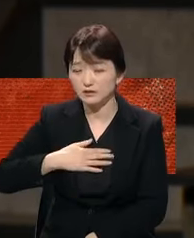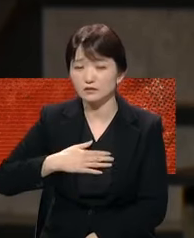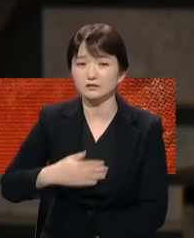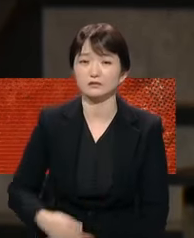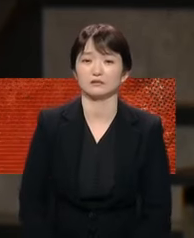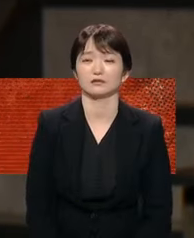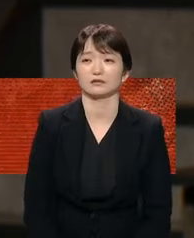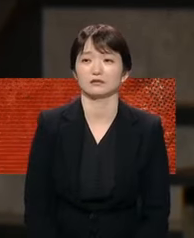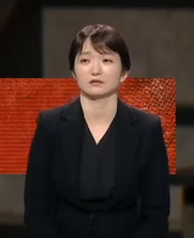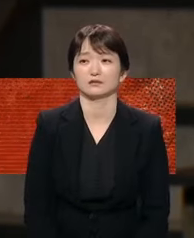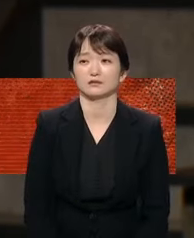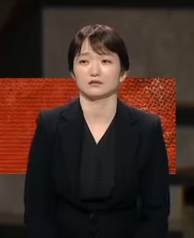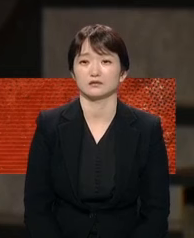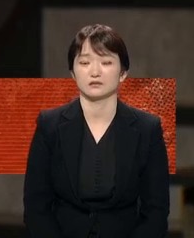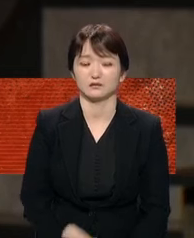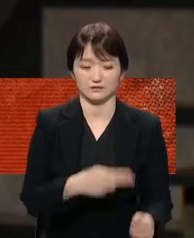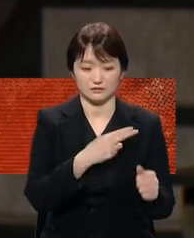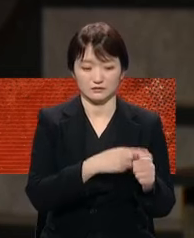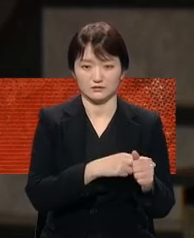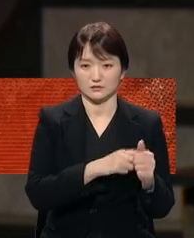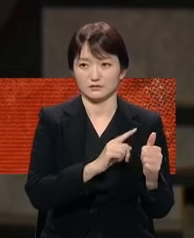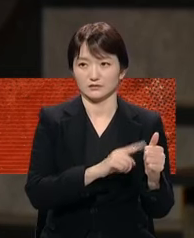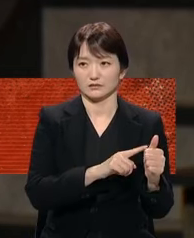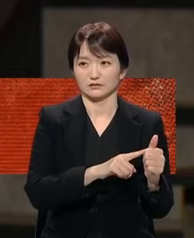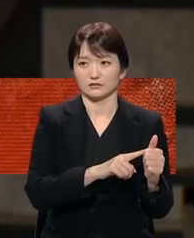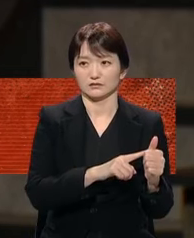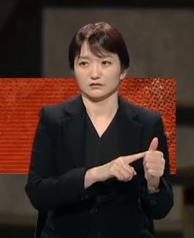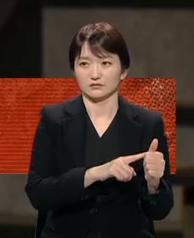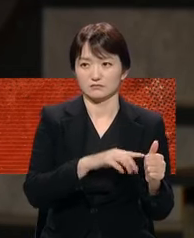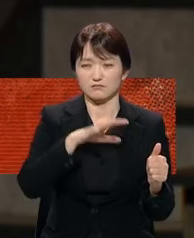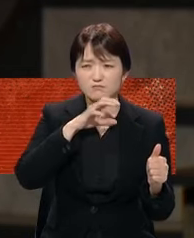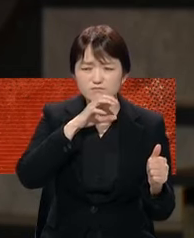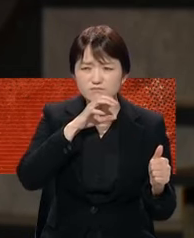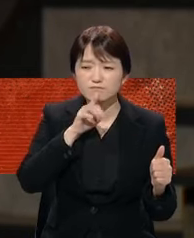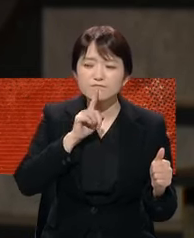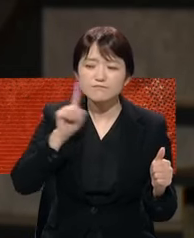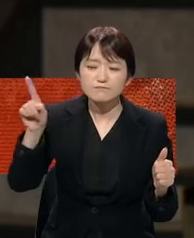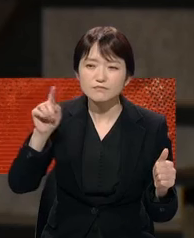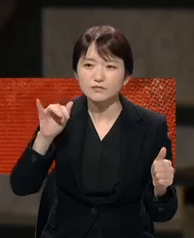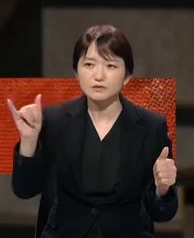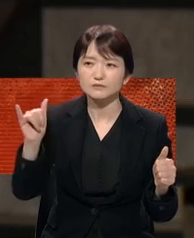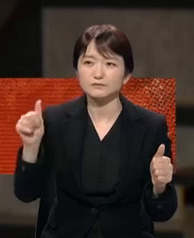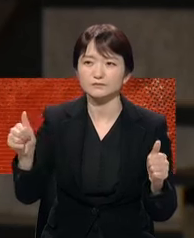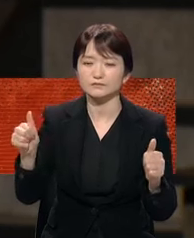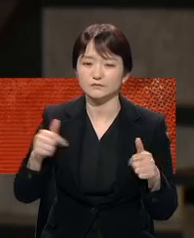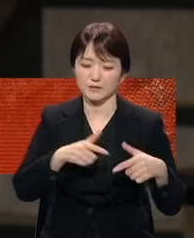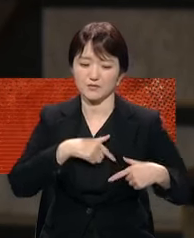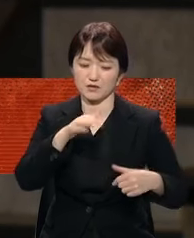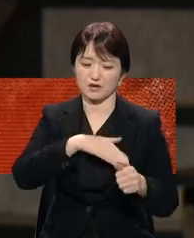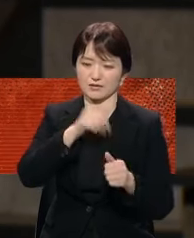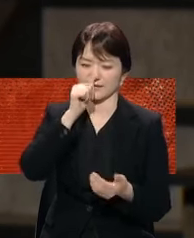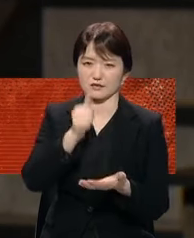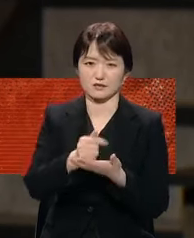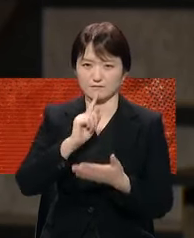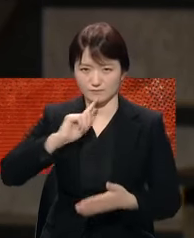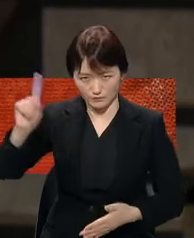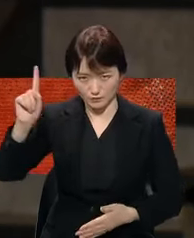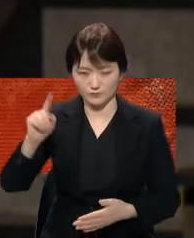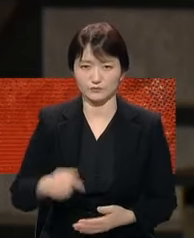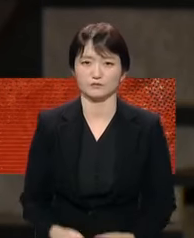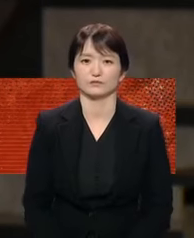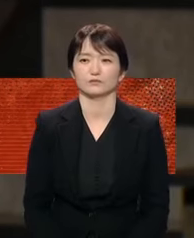이제 이 그 바로 이 교사가 이 민원인인 이 제보자를 명예훼손으로 고소를 갖다가